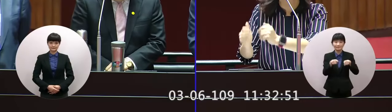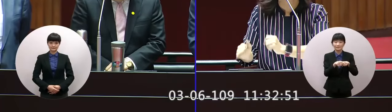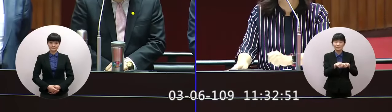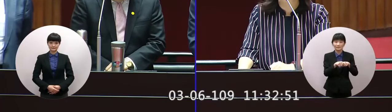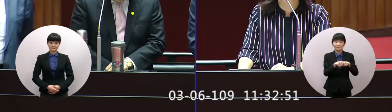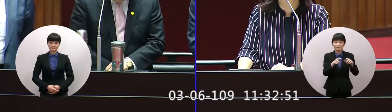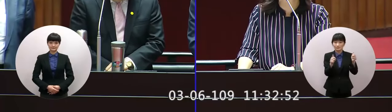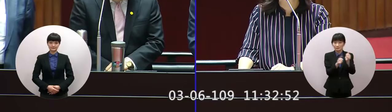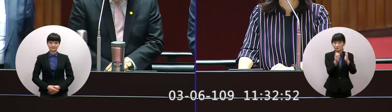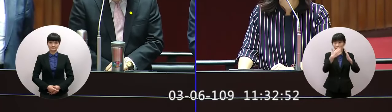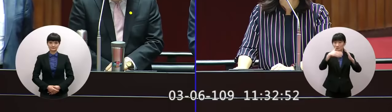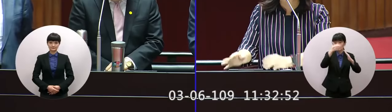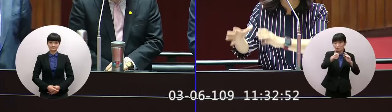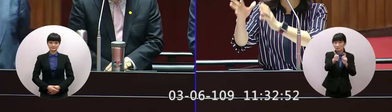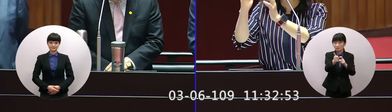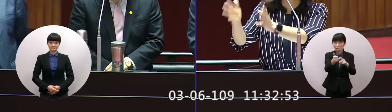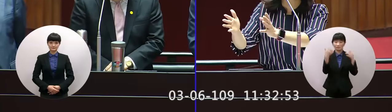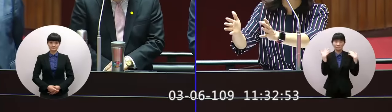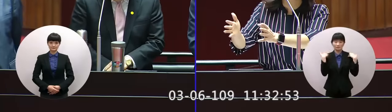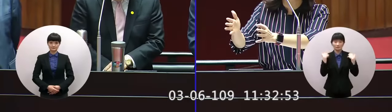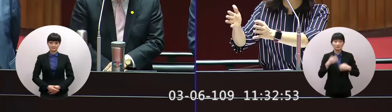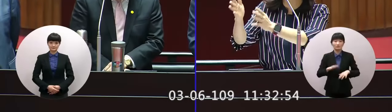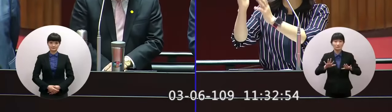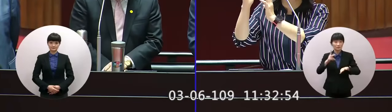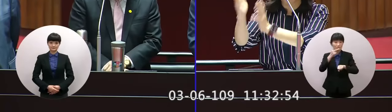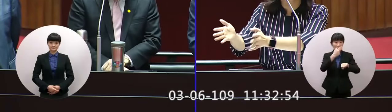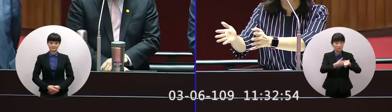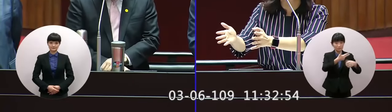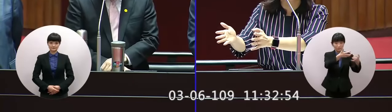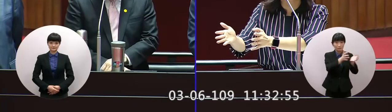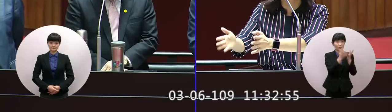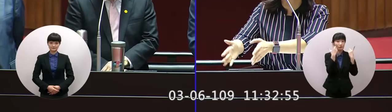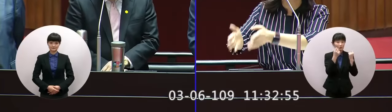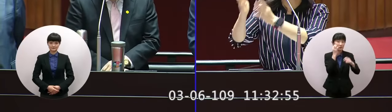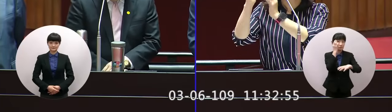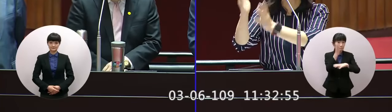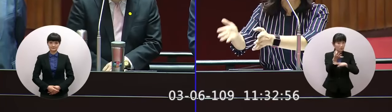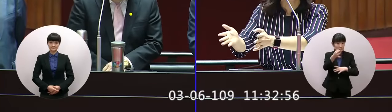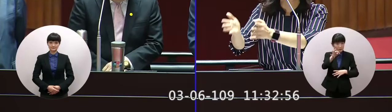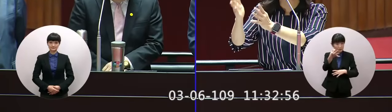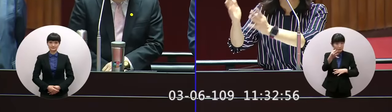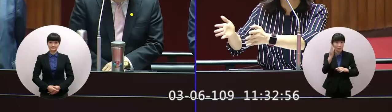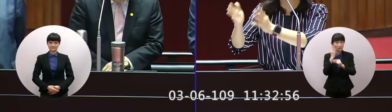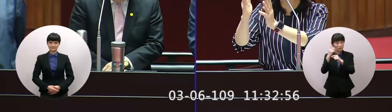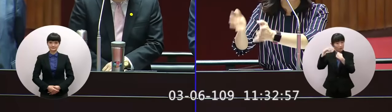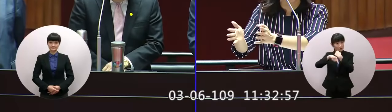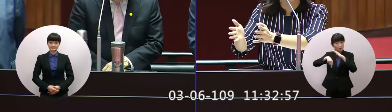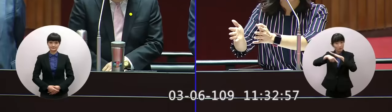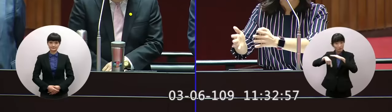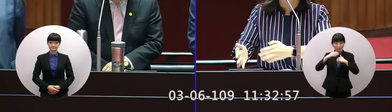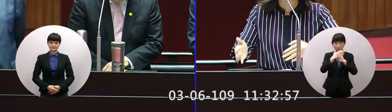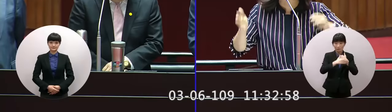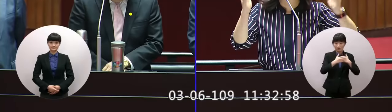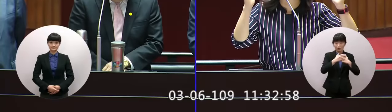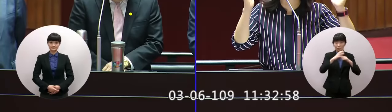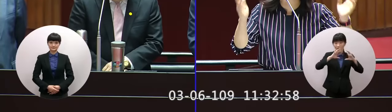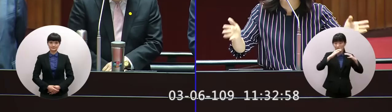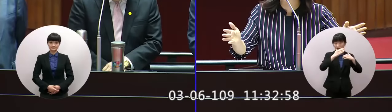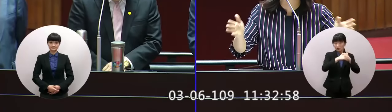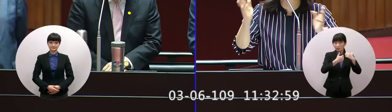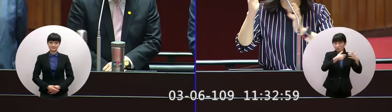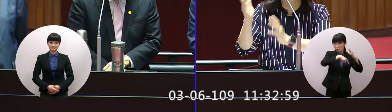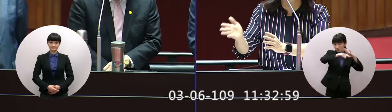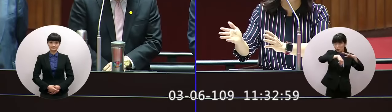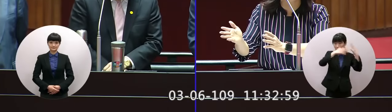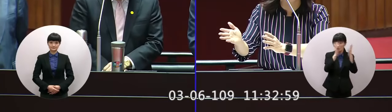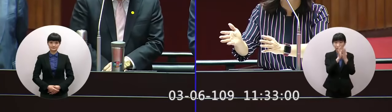张尚淳 副校长。所以呢，科技部原来就也投入这些钱，中研院、国卫院都有。可是这是我们